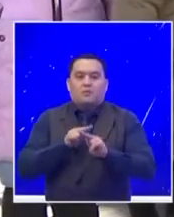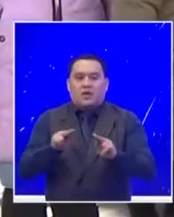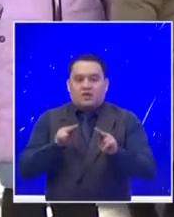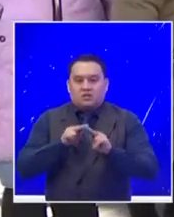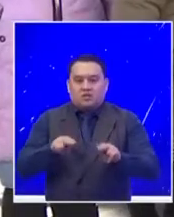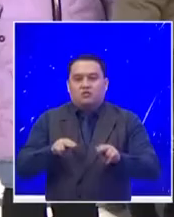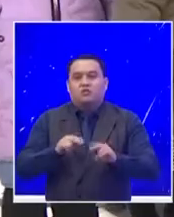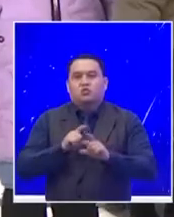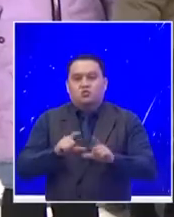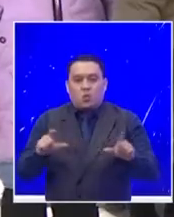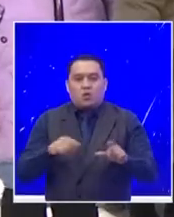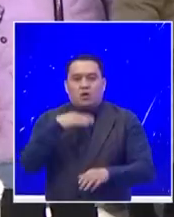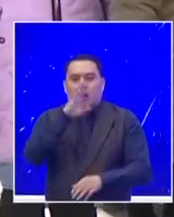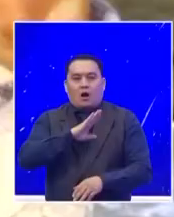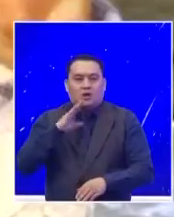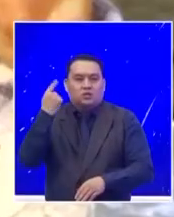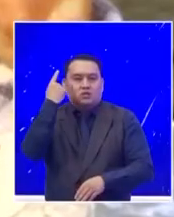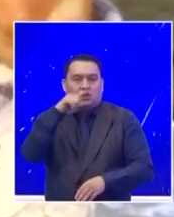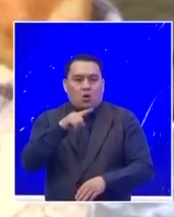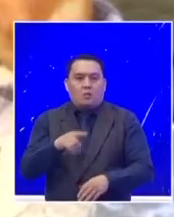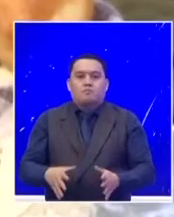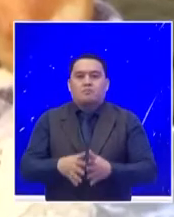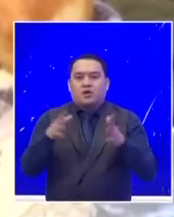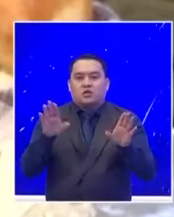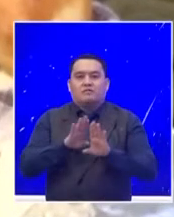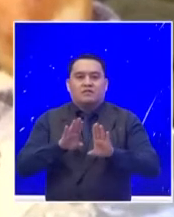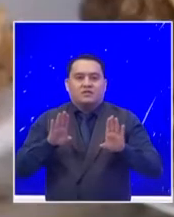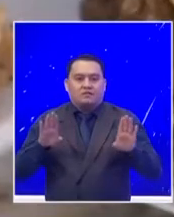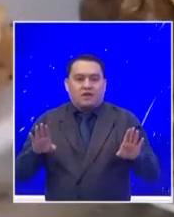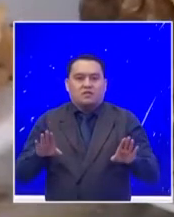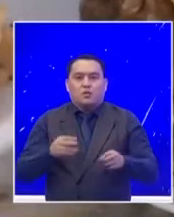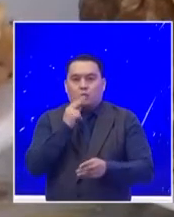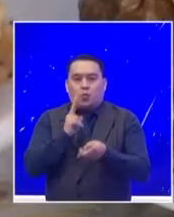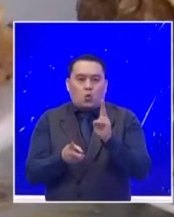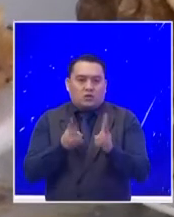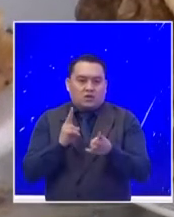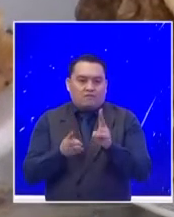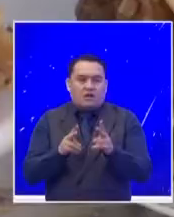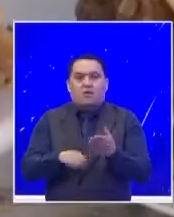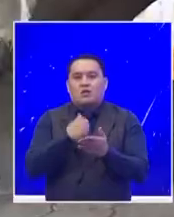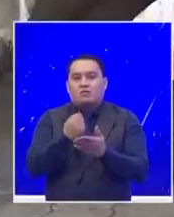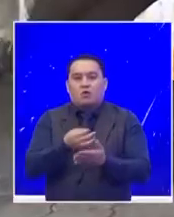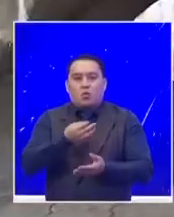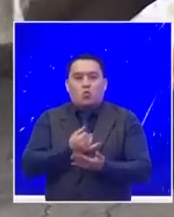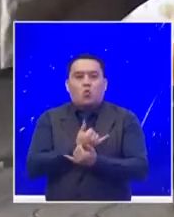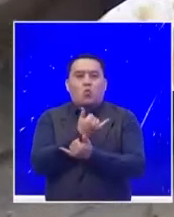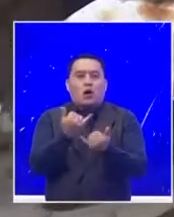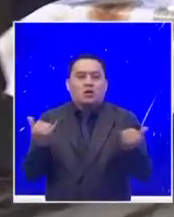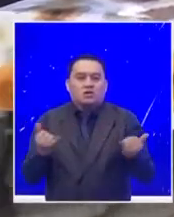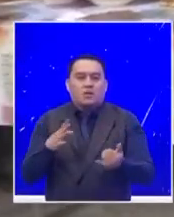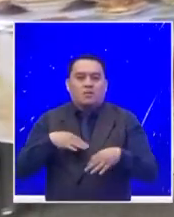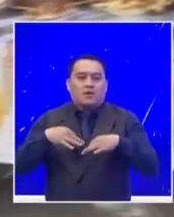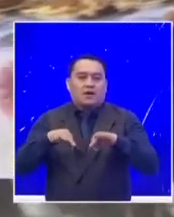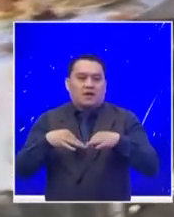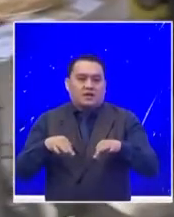преподавателей, школьников и их родителей инициирована масштабная кулинарная выставка. Конечно, главными угощениями на столах стали